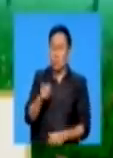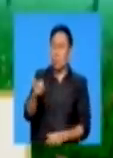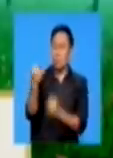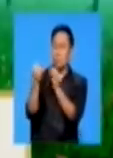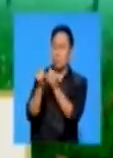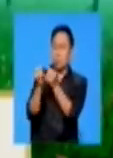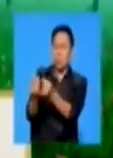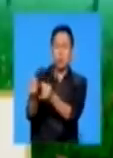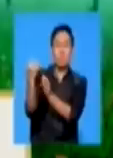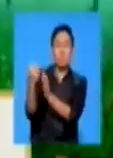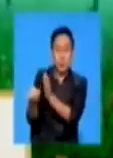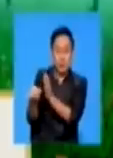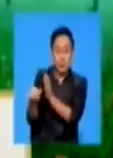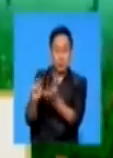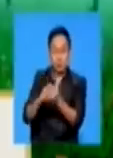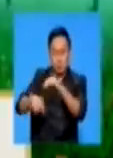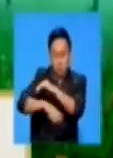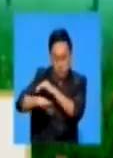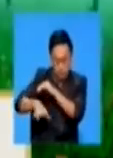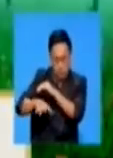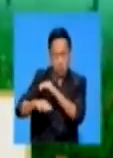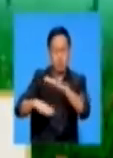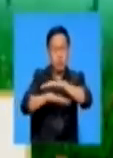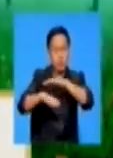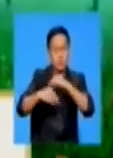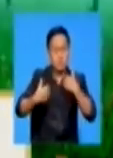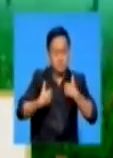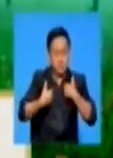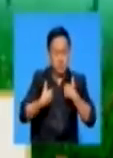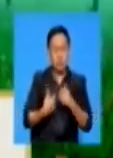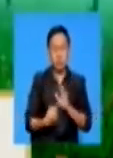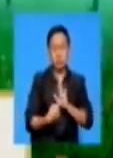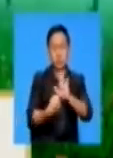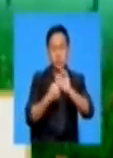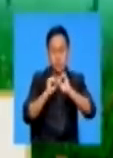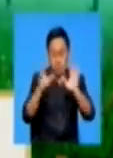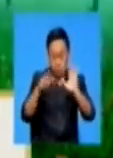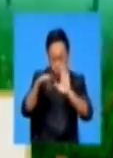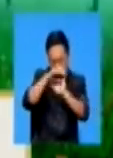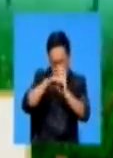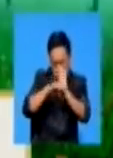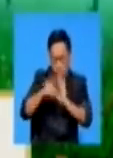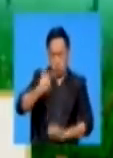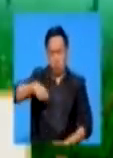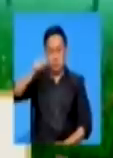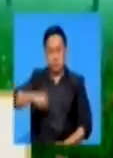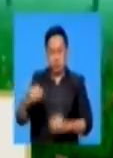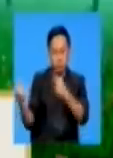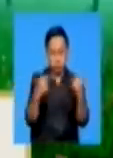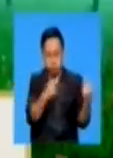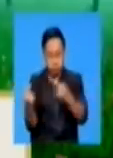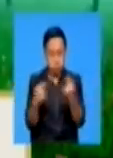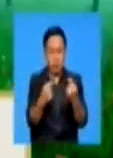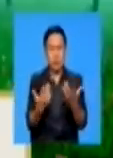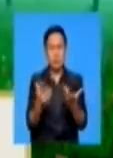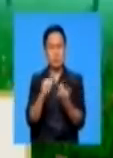มันก็ต้องมีการร้องทุกข์กล่าวโทษใช่ไหมแล้วก็มีโอกาสในการที่พิสูจน์ทราบด้วยกระบวนการทำทางกฎหมายวันนี้ยุ่งไปหมดเลยเรื่อง